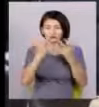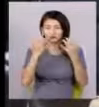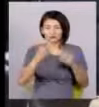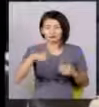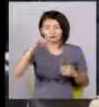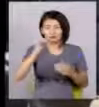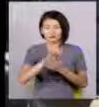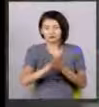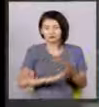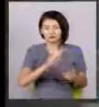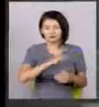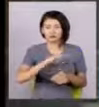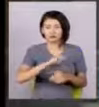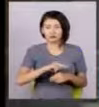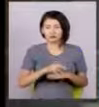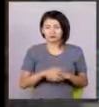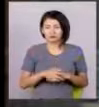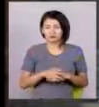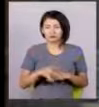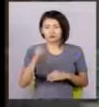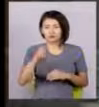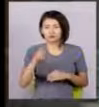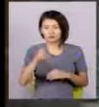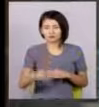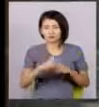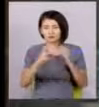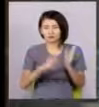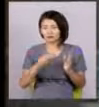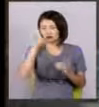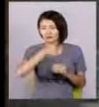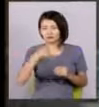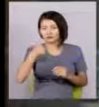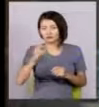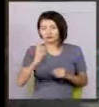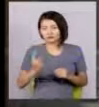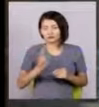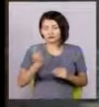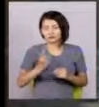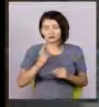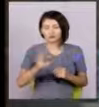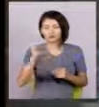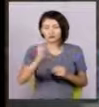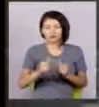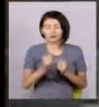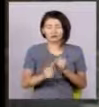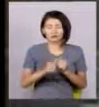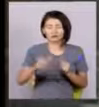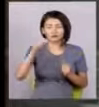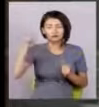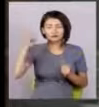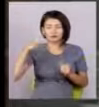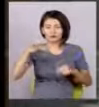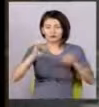жүргізіліп жатыр. На 2018 год было запланировано предохранных мероприятий на Биылғы жылы қоршаған ортаны қорғау